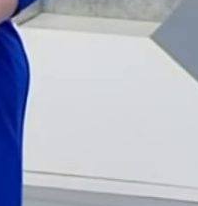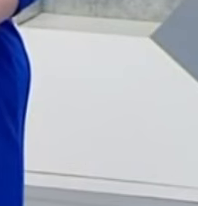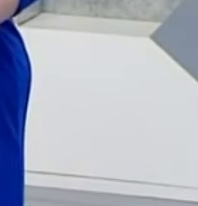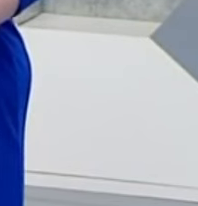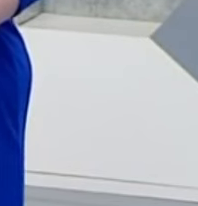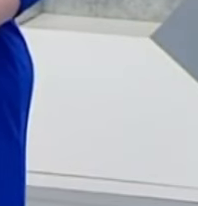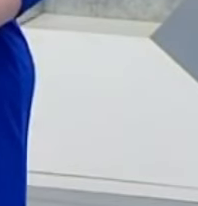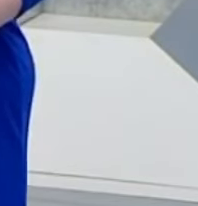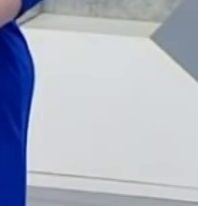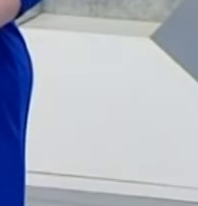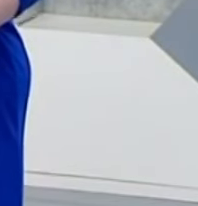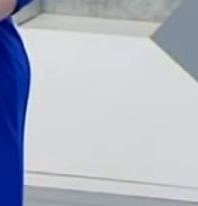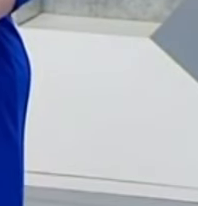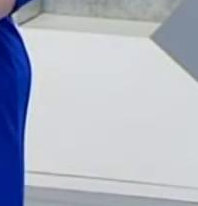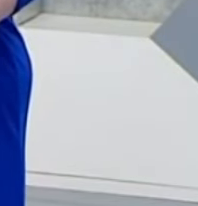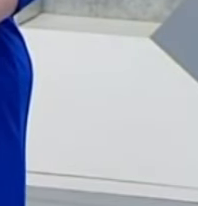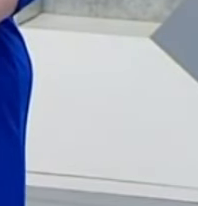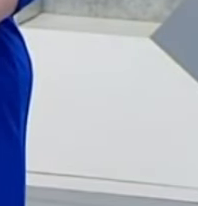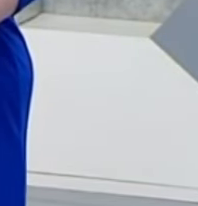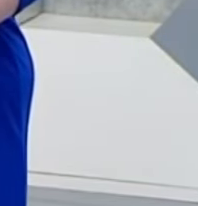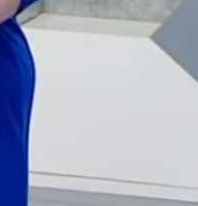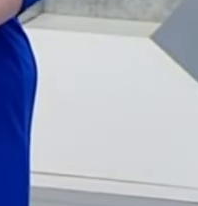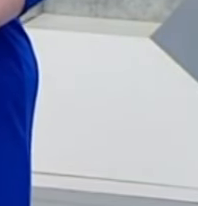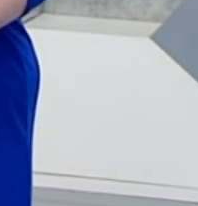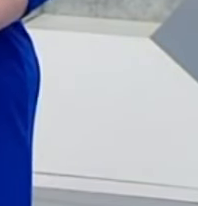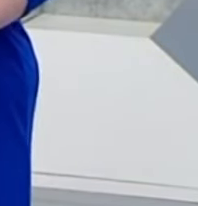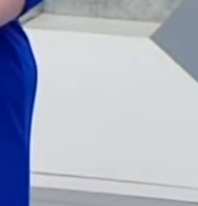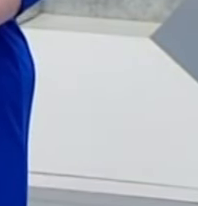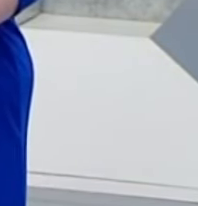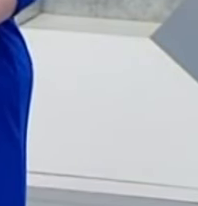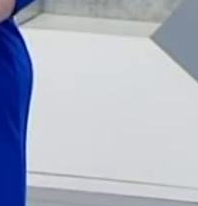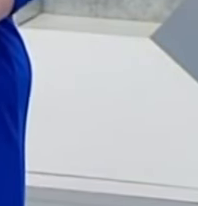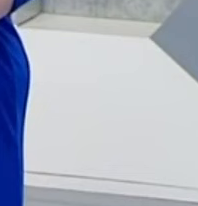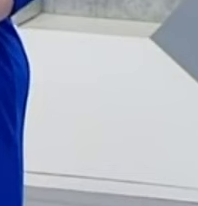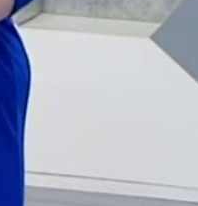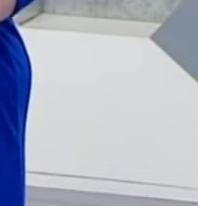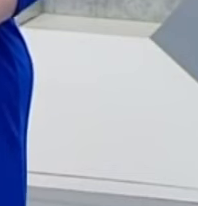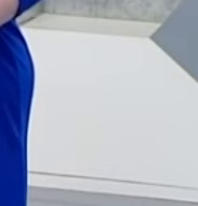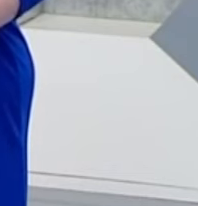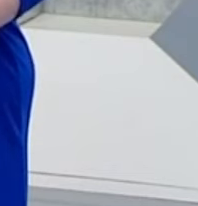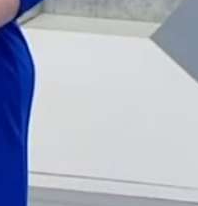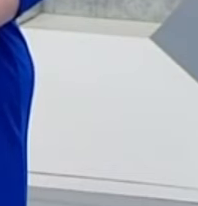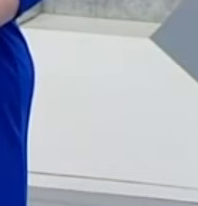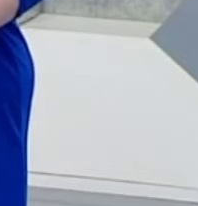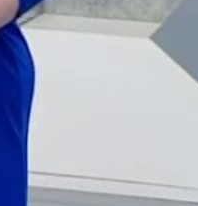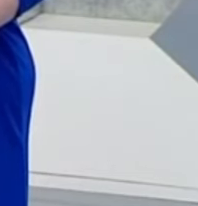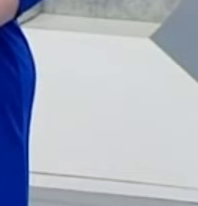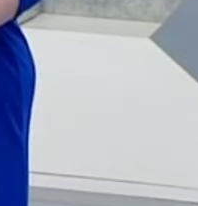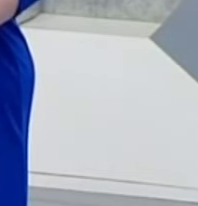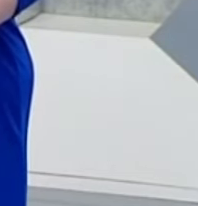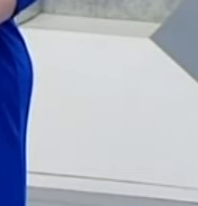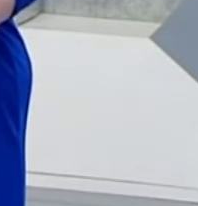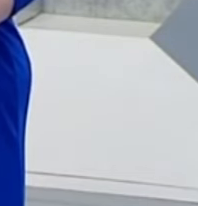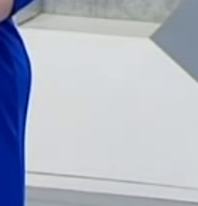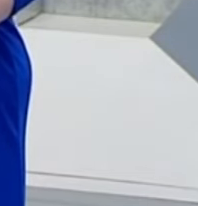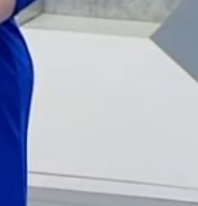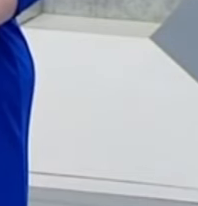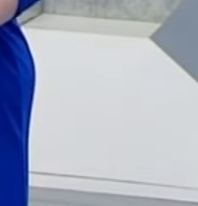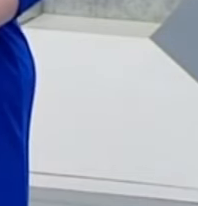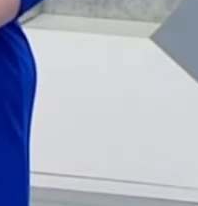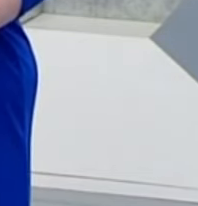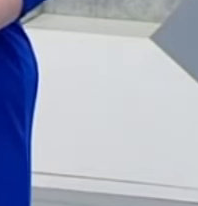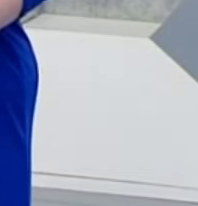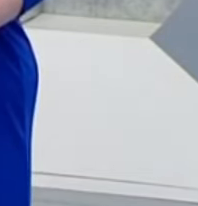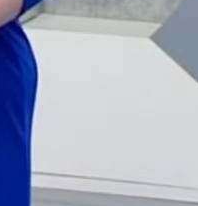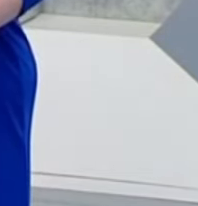para sa mga maiinit na balita magsubscribe sa G integrated news sa YouTube sa mga kapuso naman abroad subaybayan niyo kami sa G